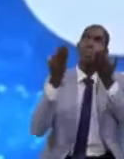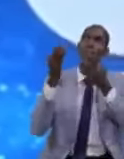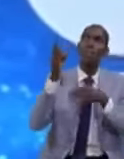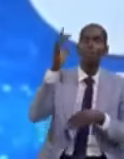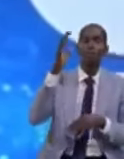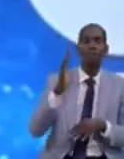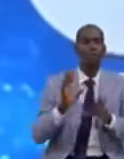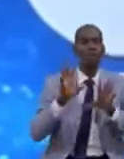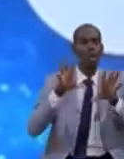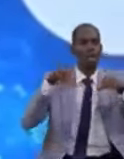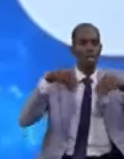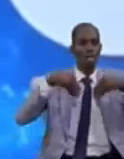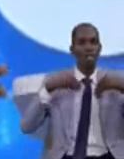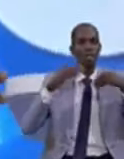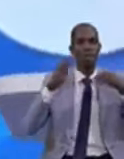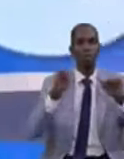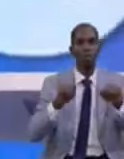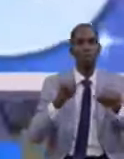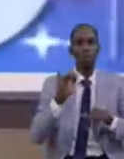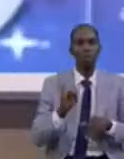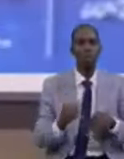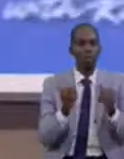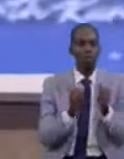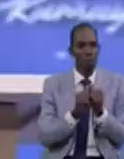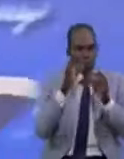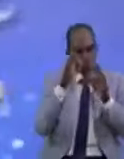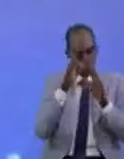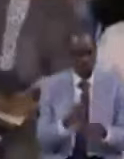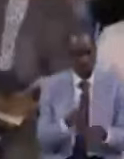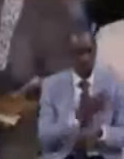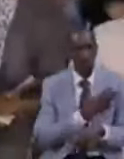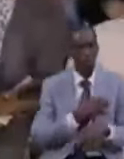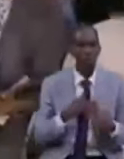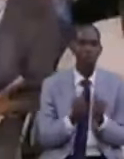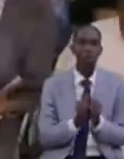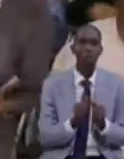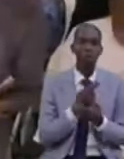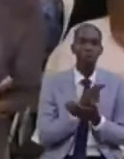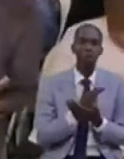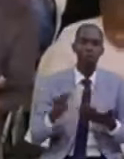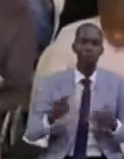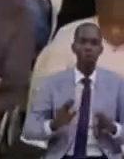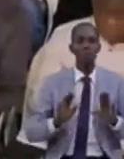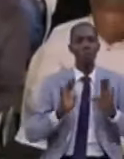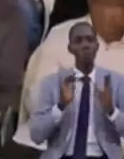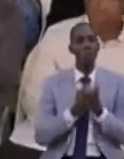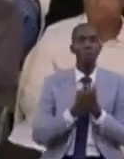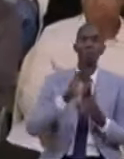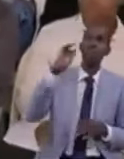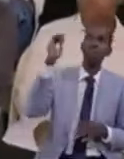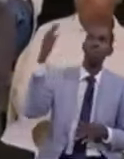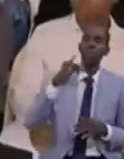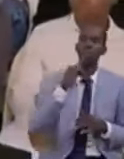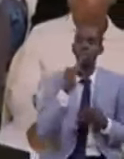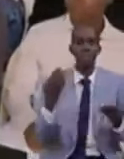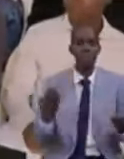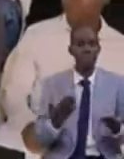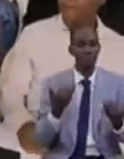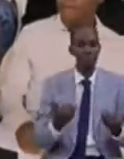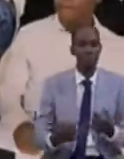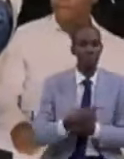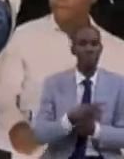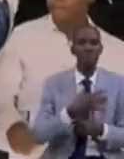avec piété et avec crainte cette grâce est disponible aujourd'hui et la bonté de Dieu est